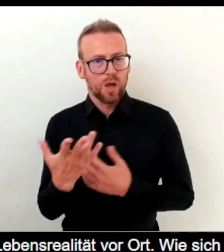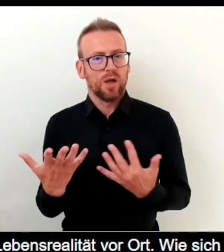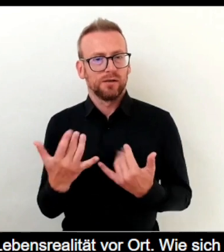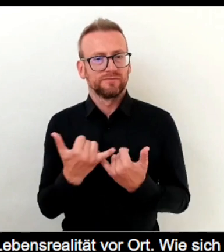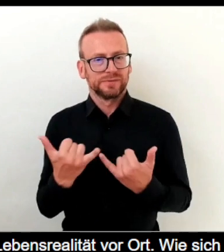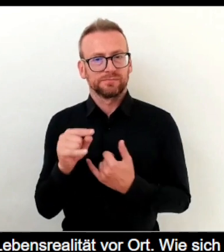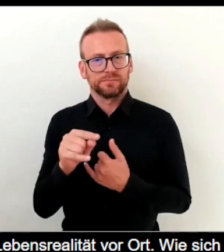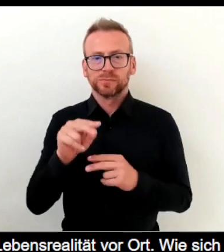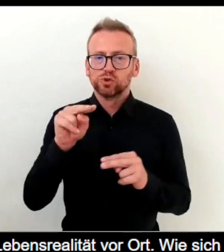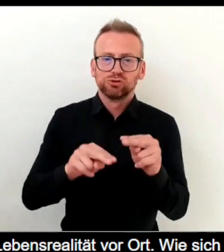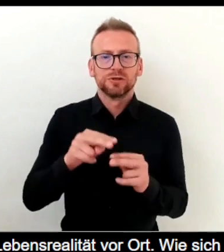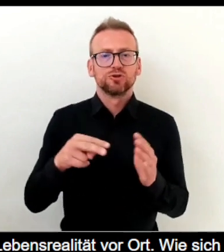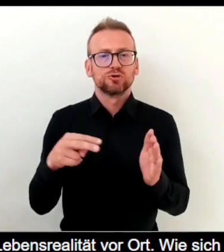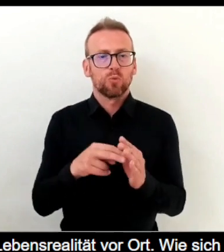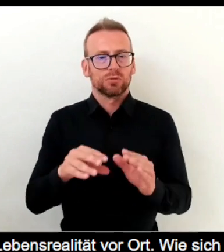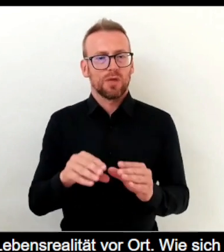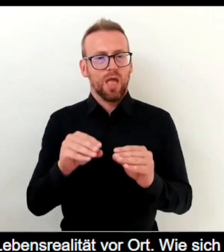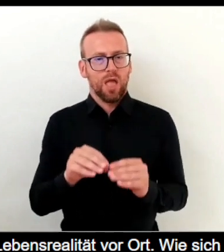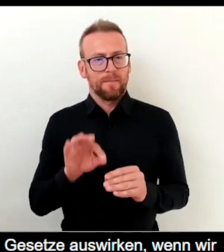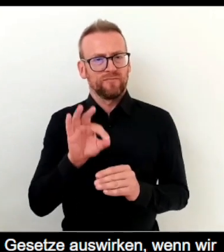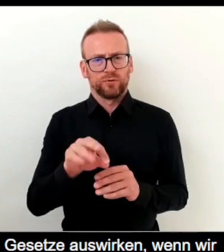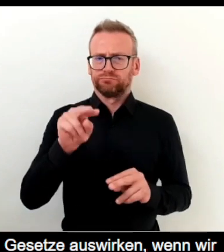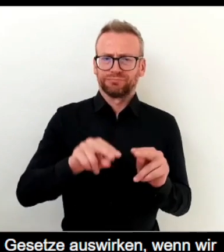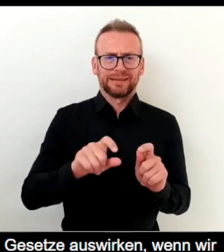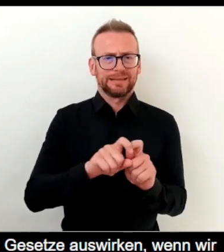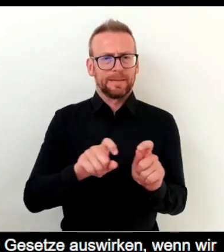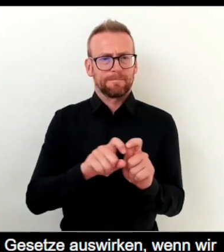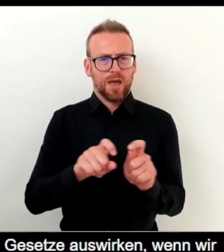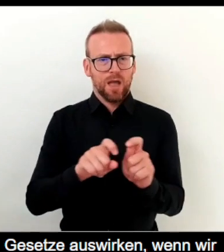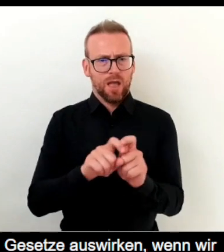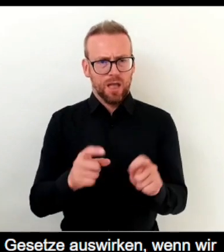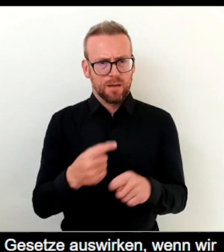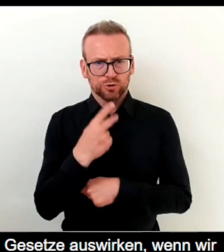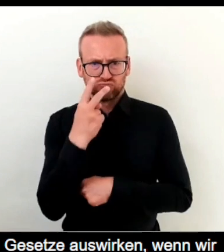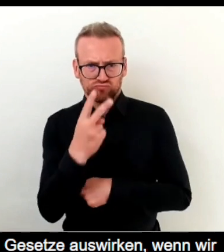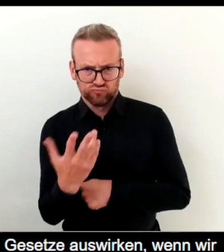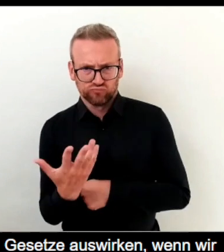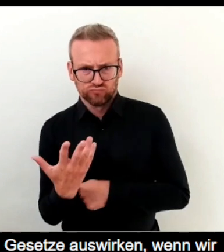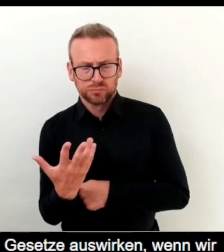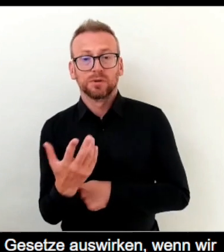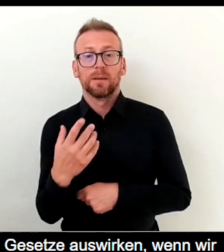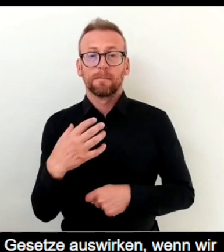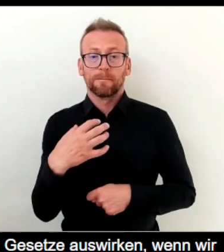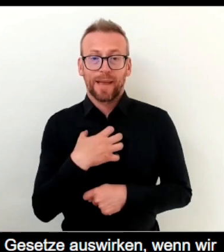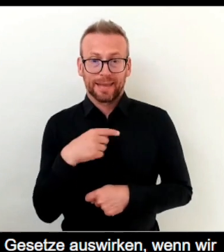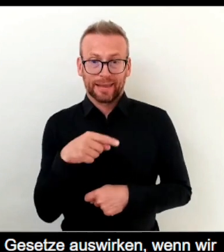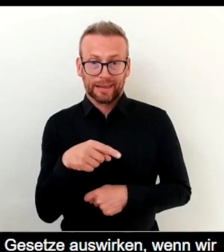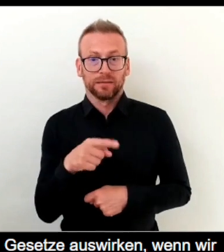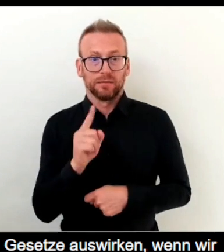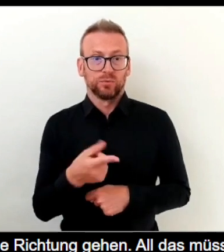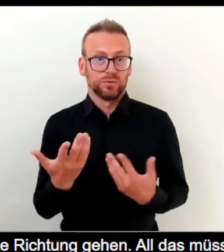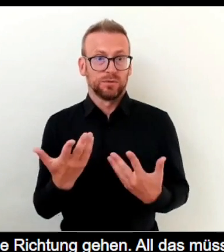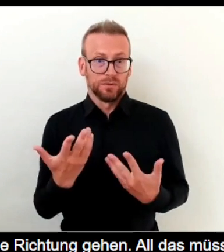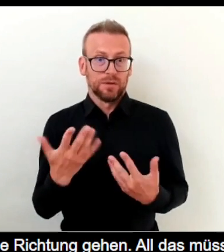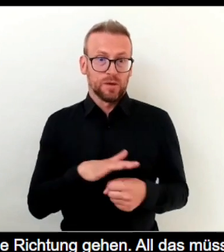Politik angeht. Ein Beispiel, der Ministerpräsident hat es eben genannt, ist das Thema Wolf. Der